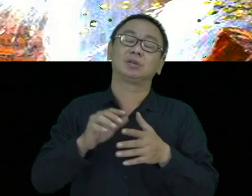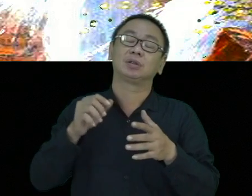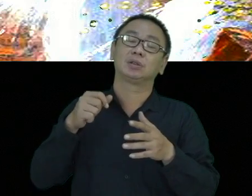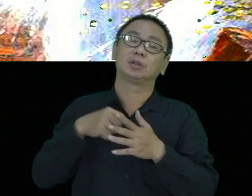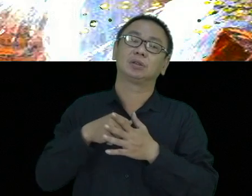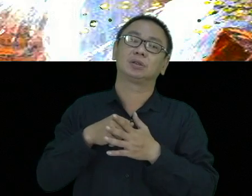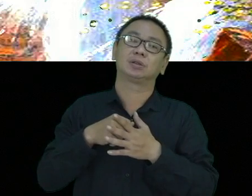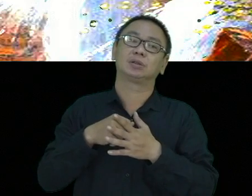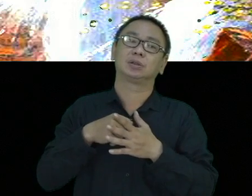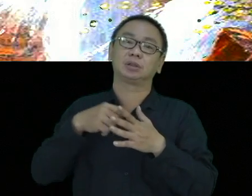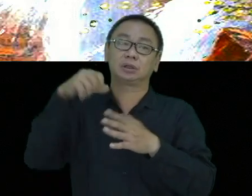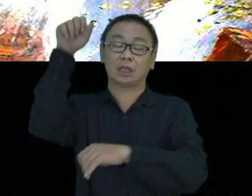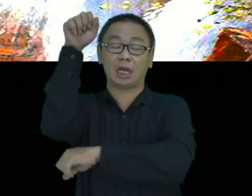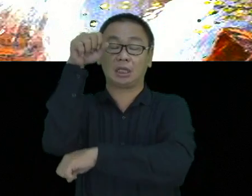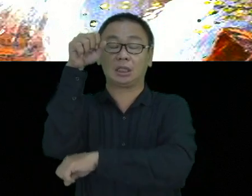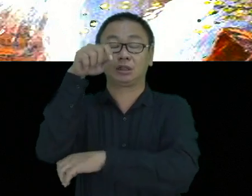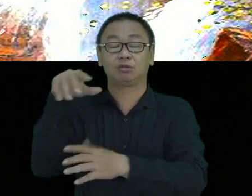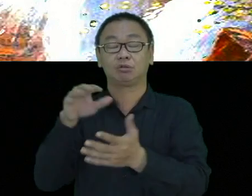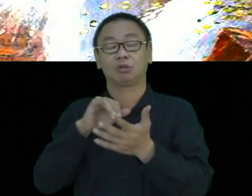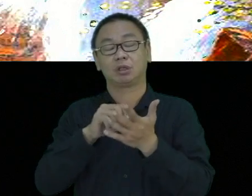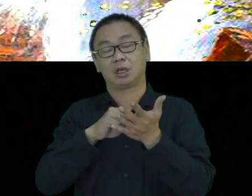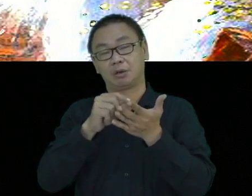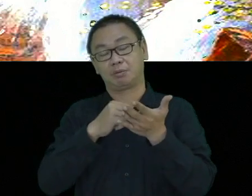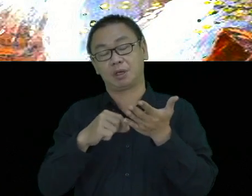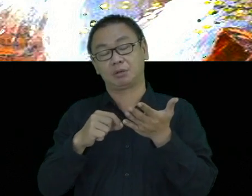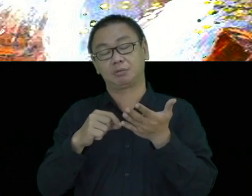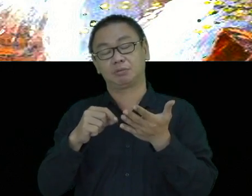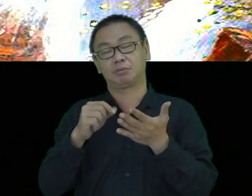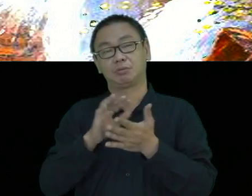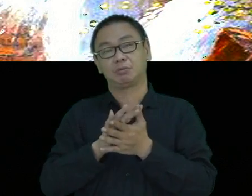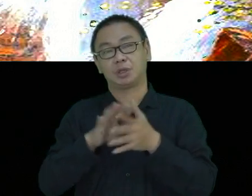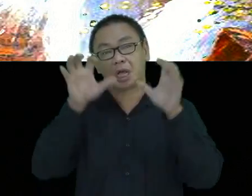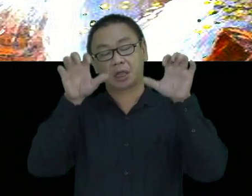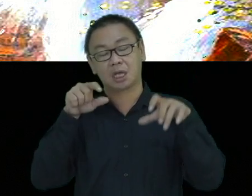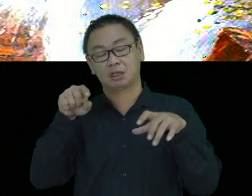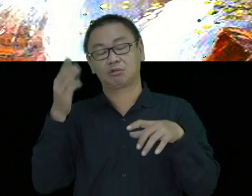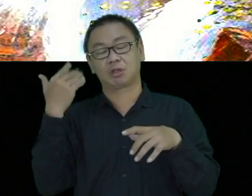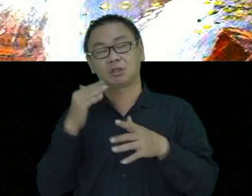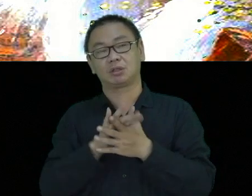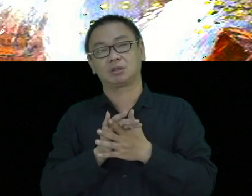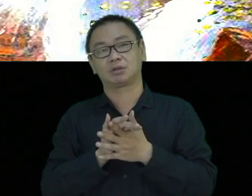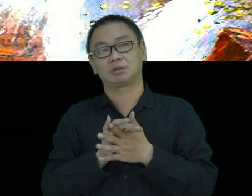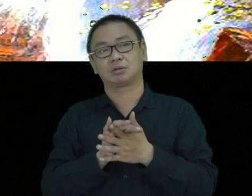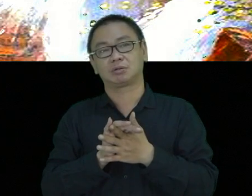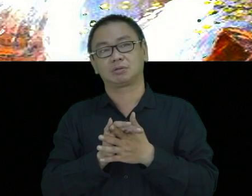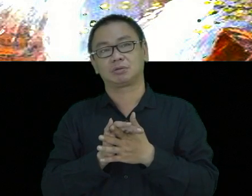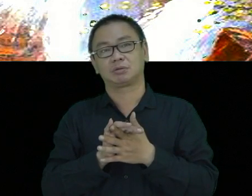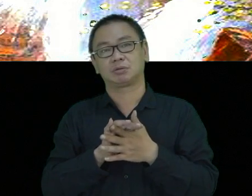Dan perhatikan sugesti wajah Kristus di atas batu besar menghadapi badai dengan percaya